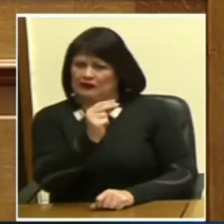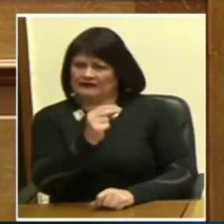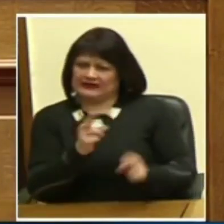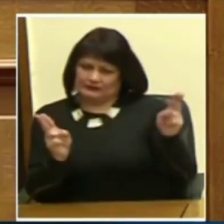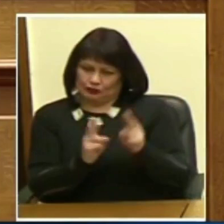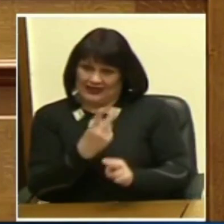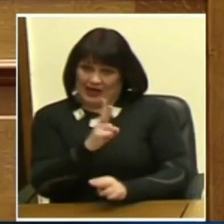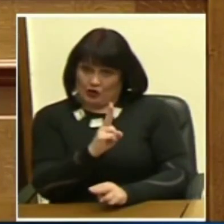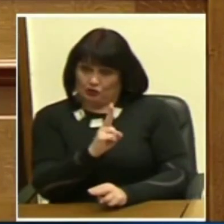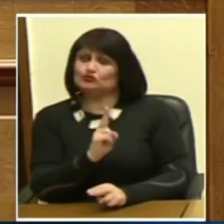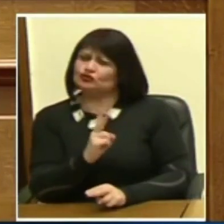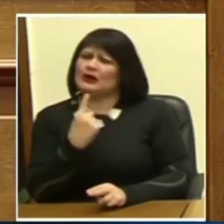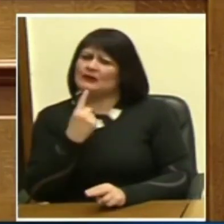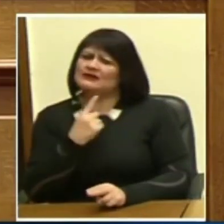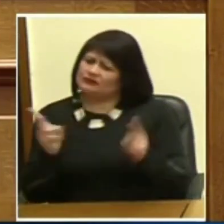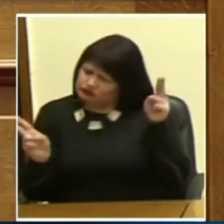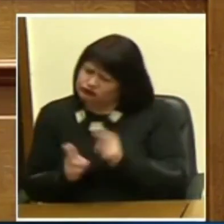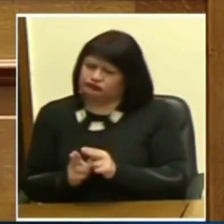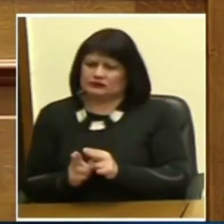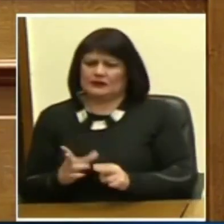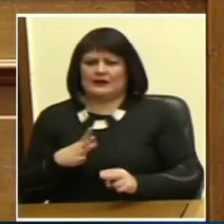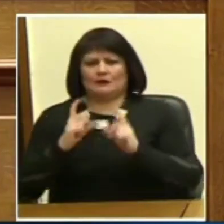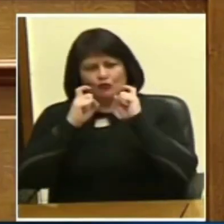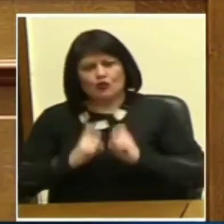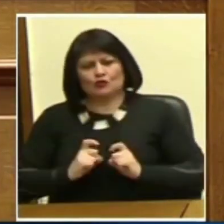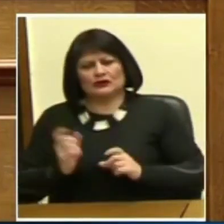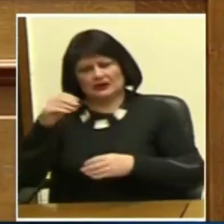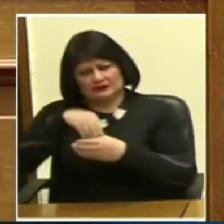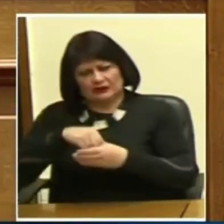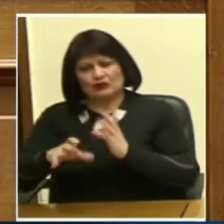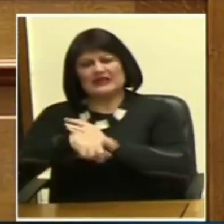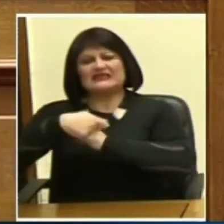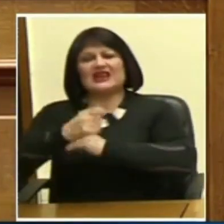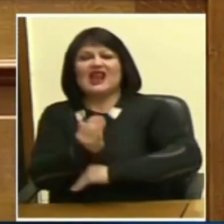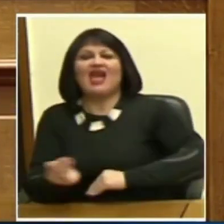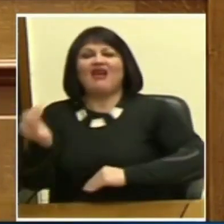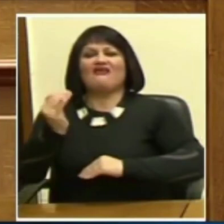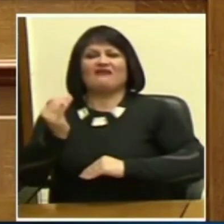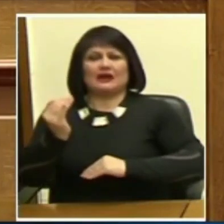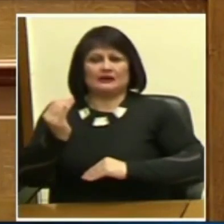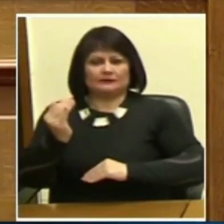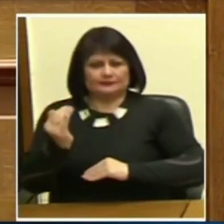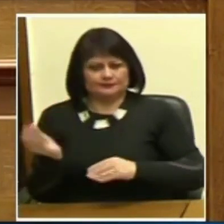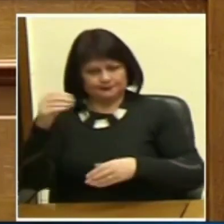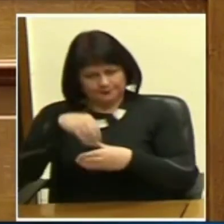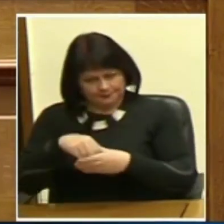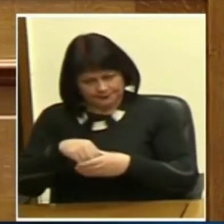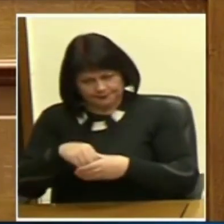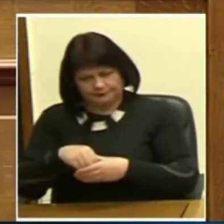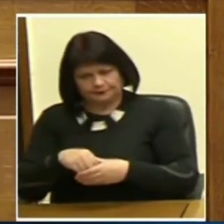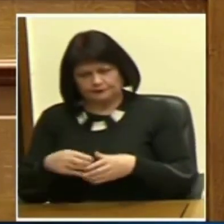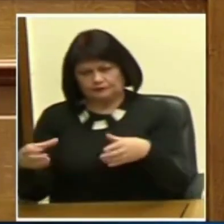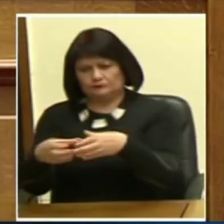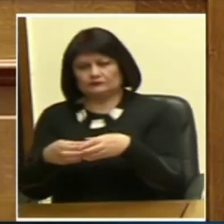200, καθώς θέλουμε και την υποχρεωτική συμμετοχή εισαγγελέα εφετών, διακληρώσεως από το Εισαγγελικό Σώμα και το